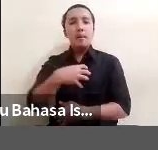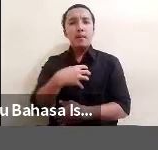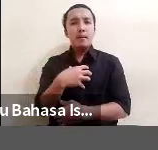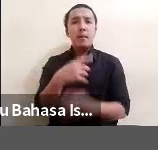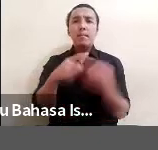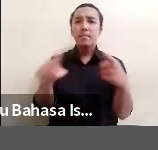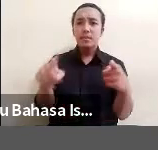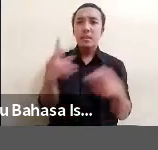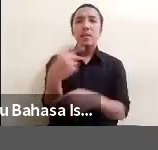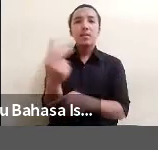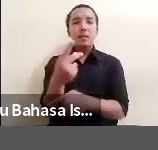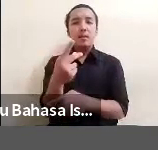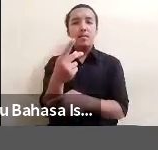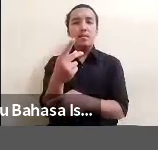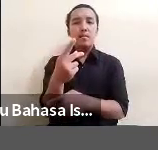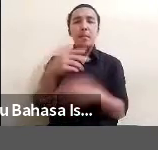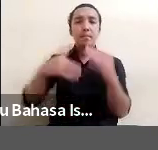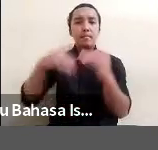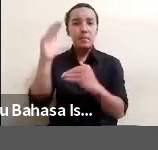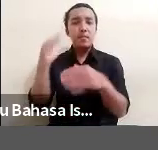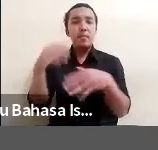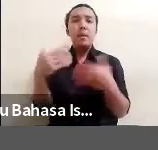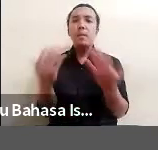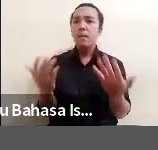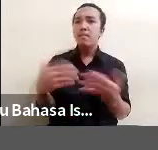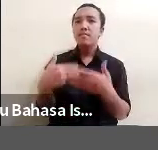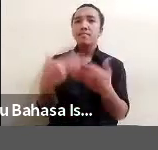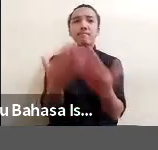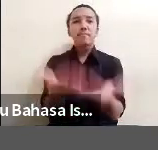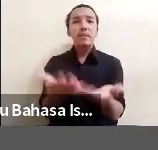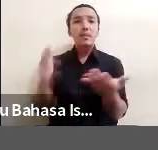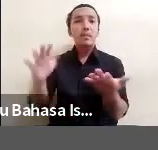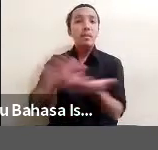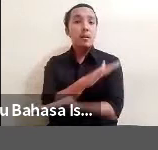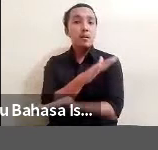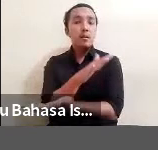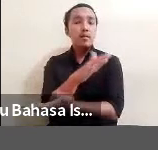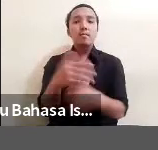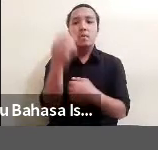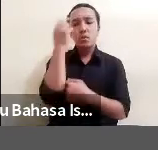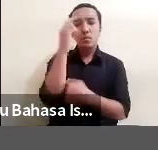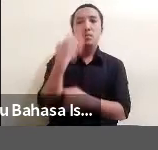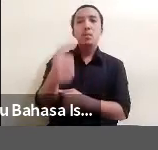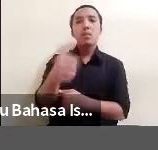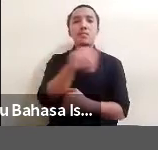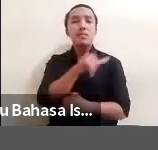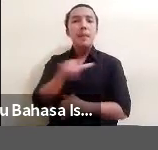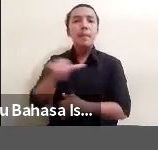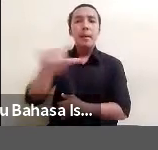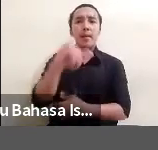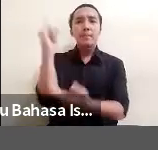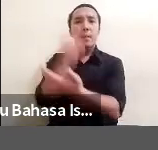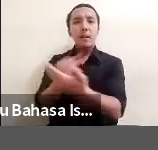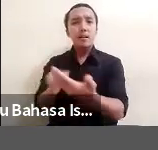kita diberi kesempatan dan kesempatan untuk bisa bersama-sama untuk berkreasi dan berkarya untuk